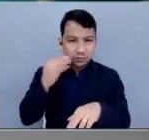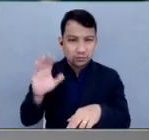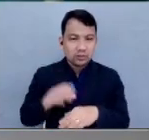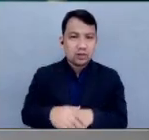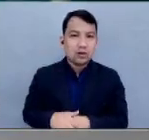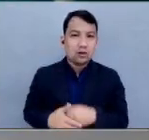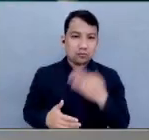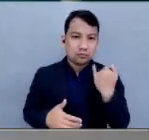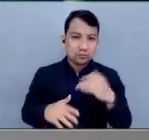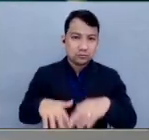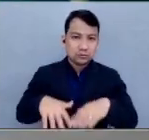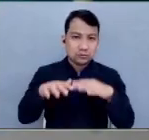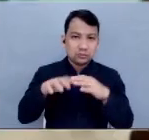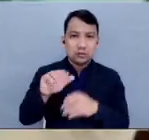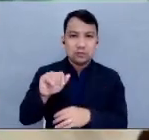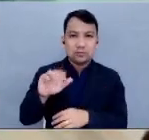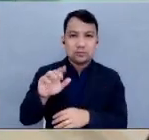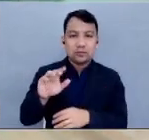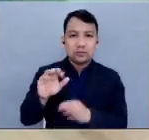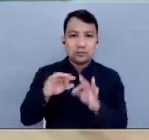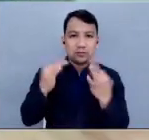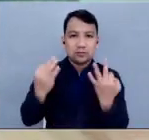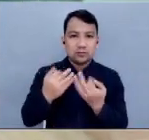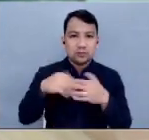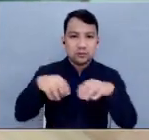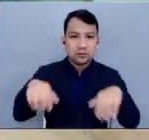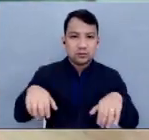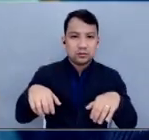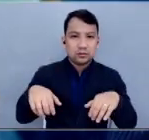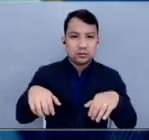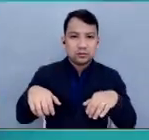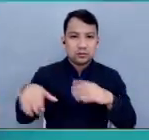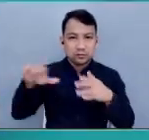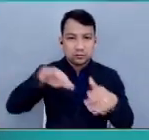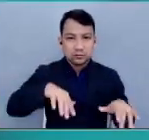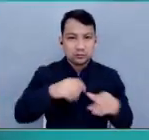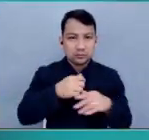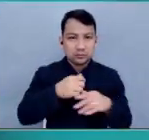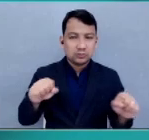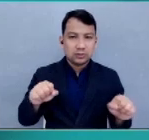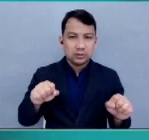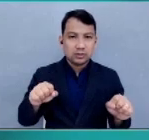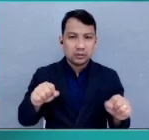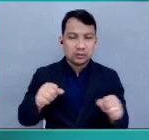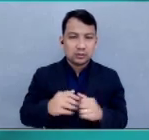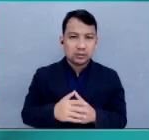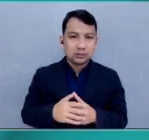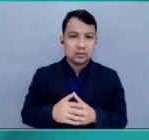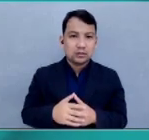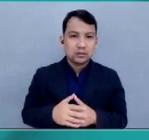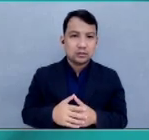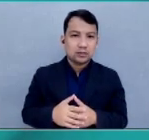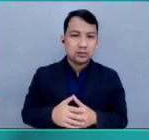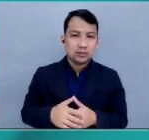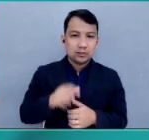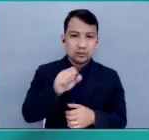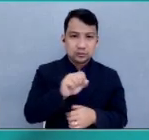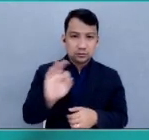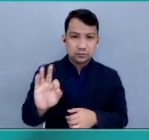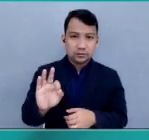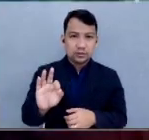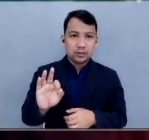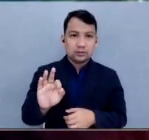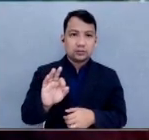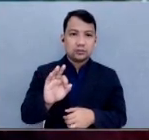baha, 15 pamilyang nakatira malapit sa creek ang inilikas. Sa lungsod naman ng San Fernando, 10 barangay